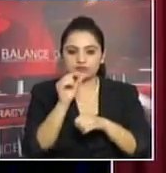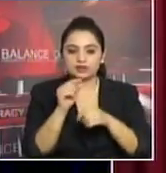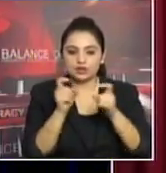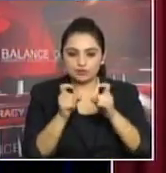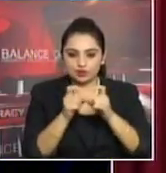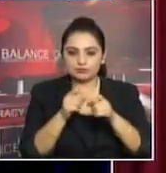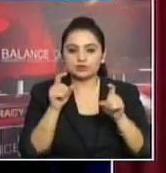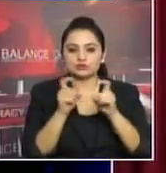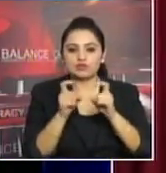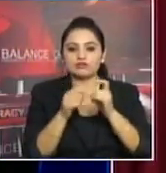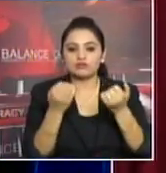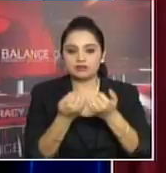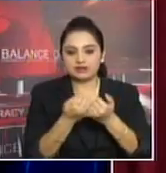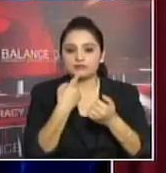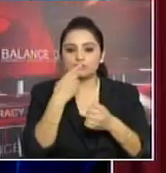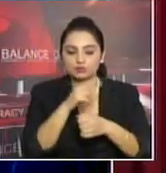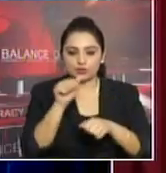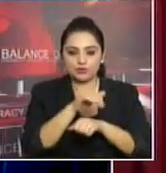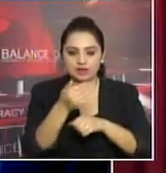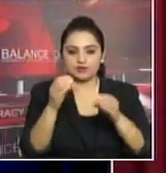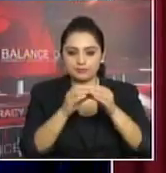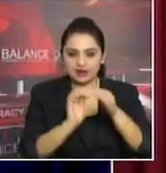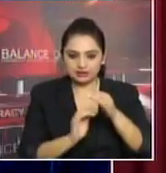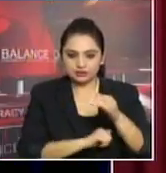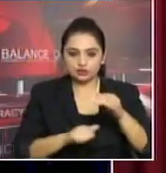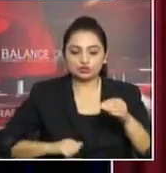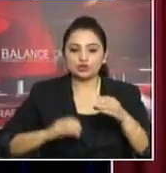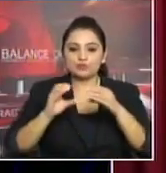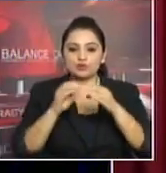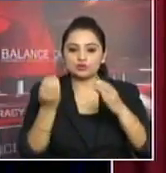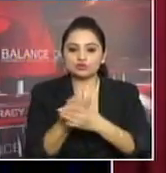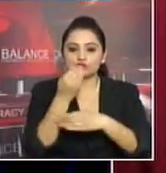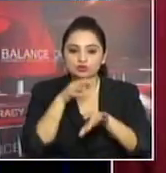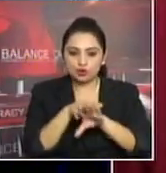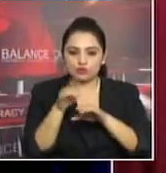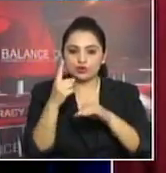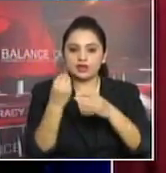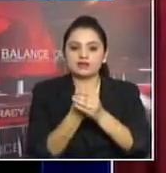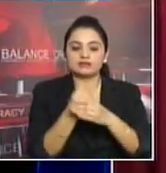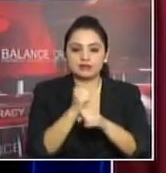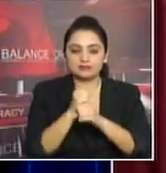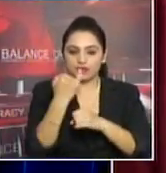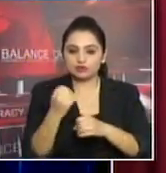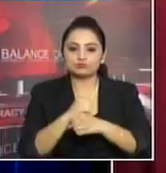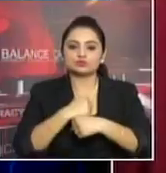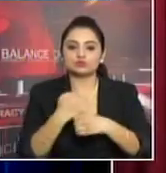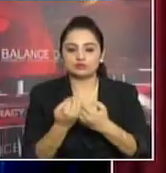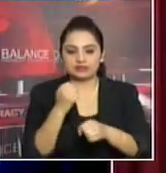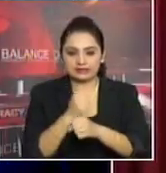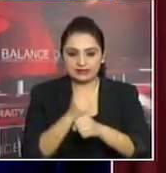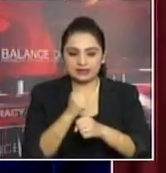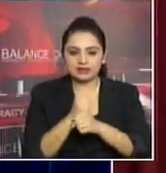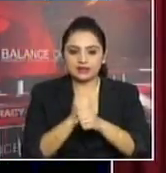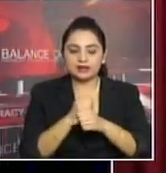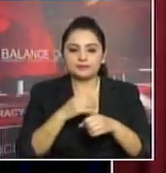गर्ने प्रतिक्रिया दिनुभयो। उहाँले पार्टी कमिटी र जनवर्गीय संगठनहरूको एकीकरणको कामलाई अन्तिम टुङ्गो लगाउने काम स्थायी